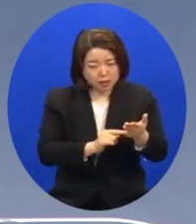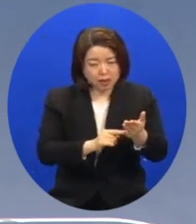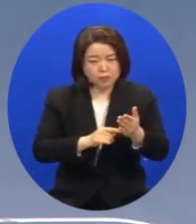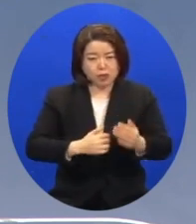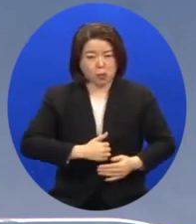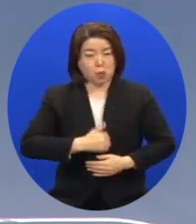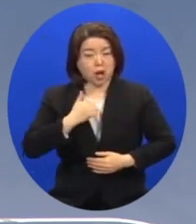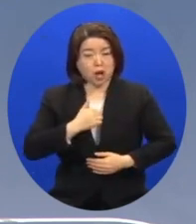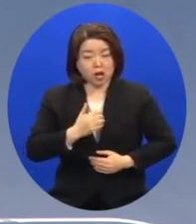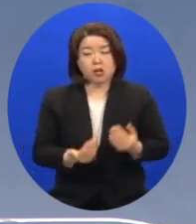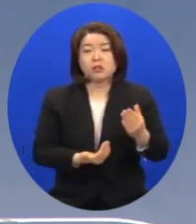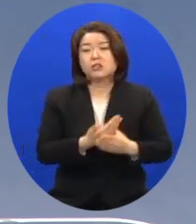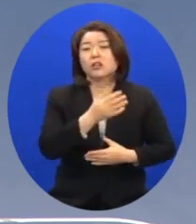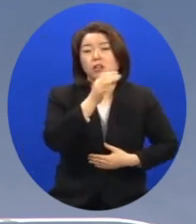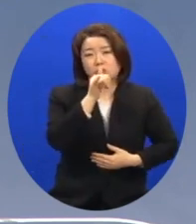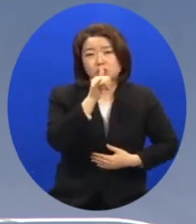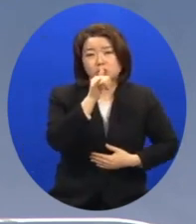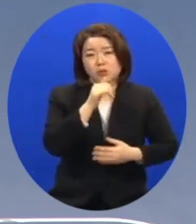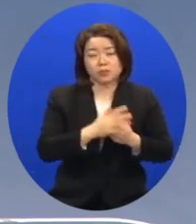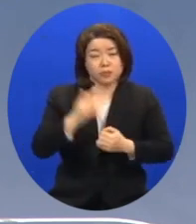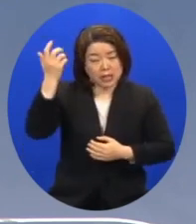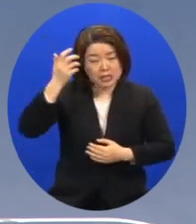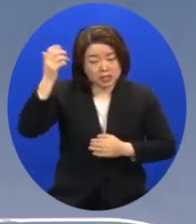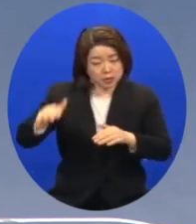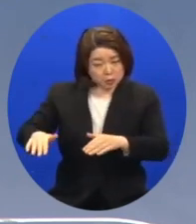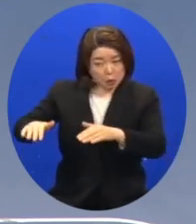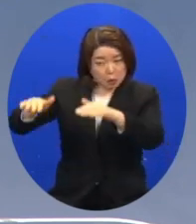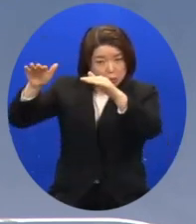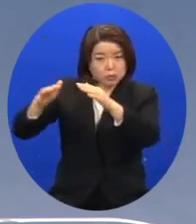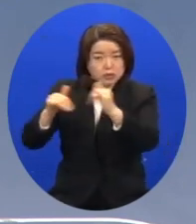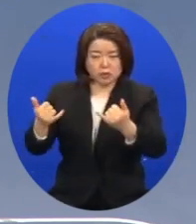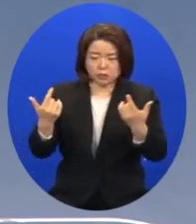일어나요 영적으로 성수가 사람도 똑같아요